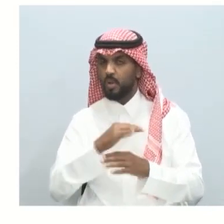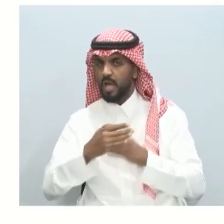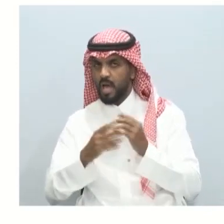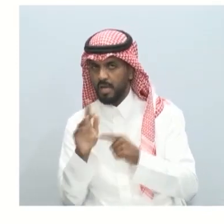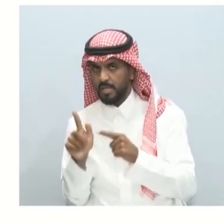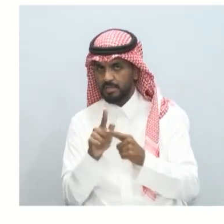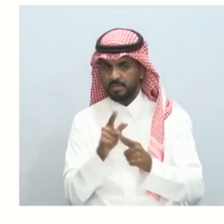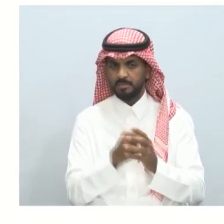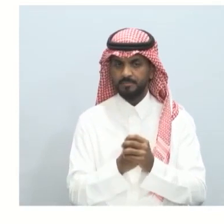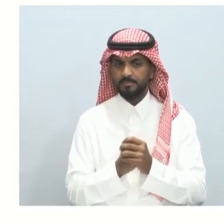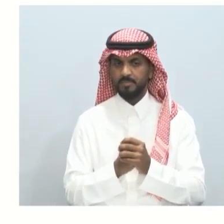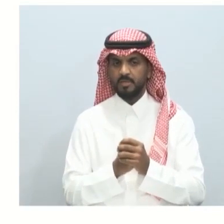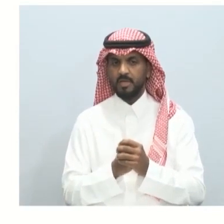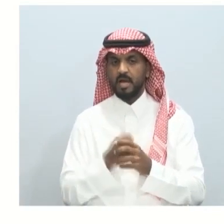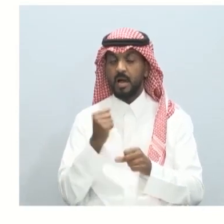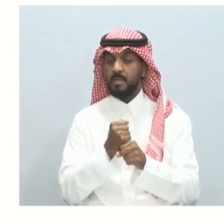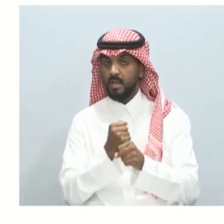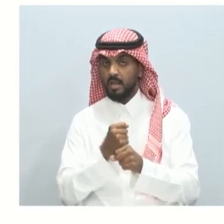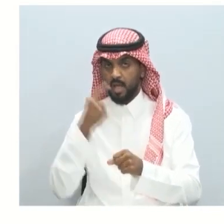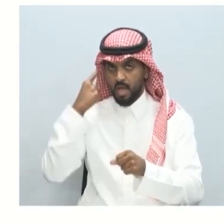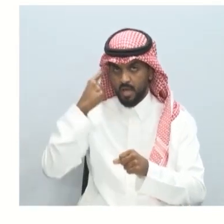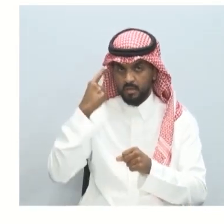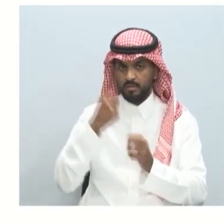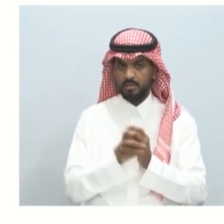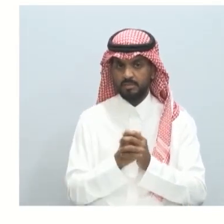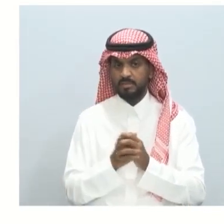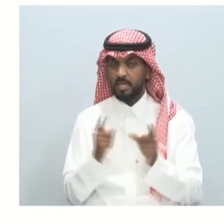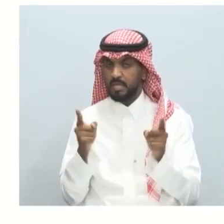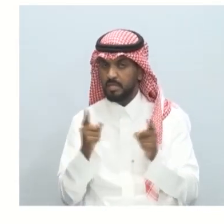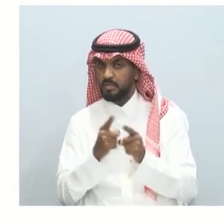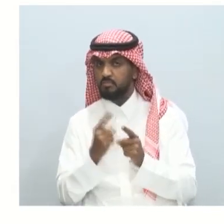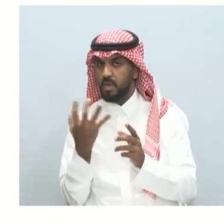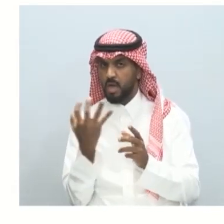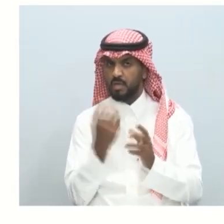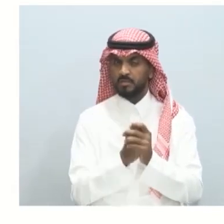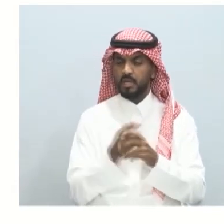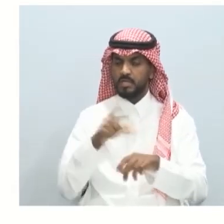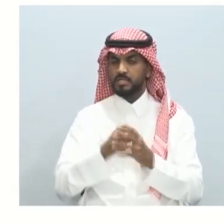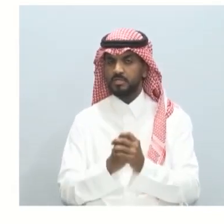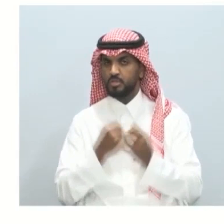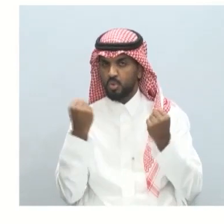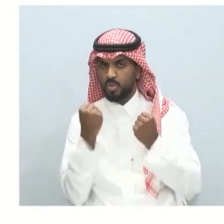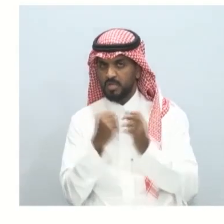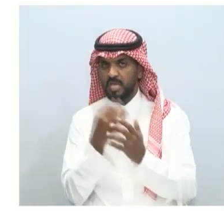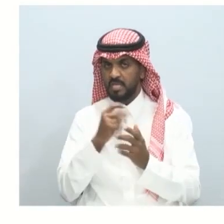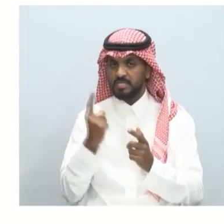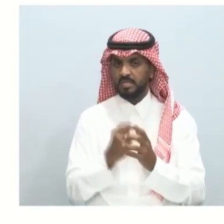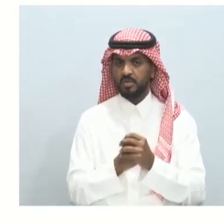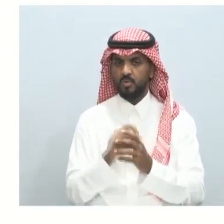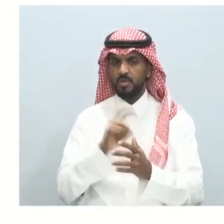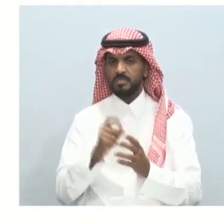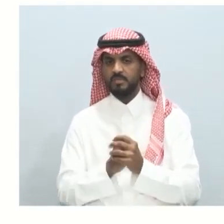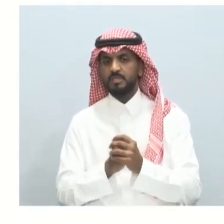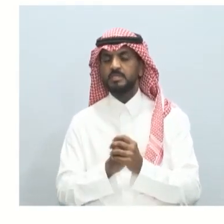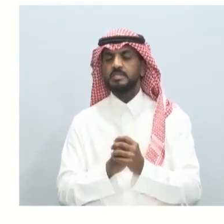اليد القراءه عمل العقل لقد التقيت بمئات الناس الذين تلقوا دورات في القراءه السريعه ولم اجد